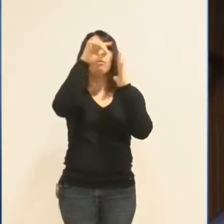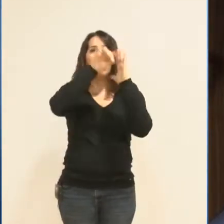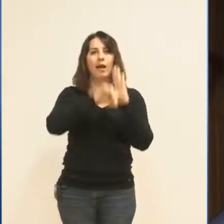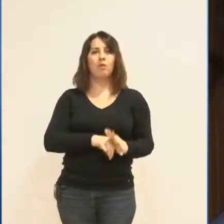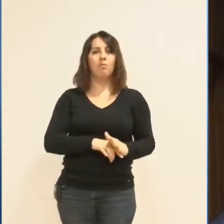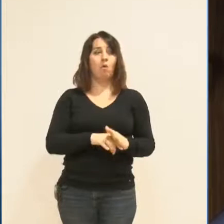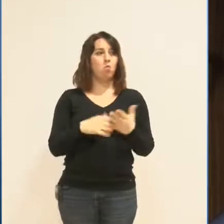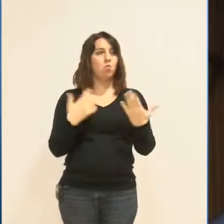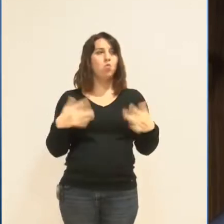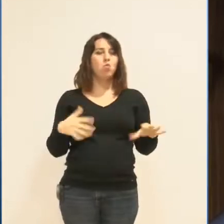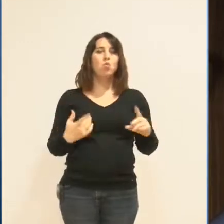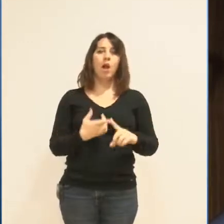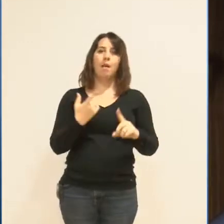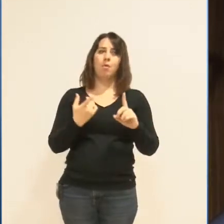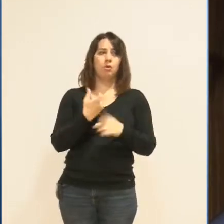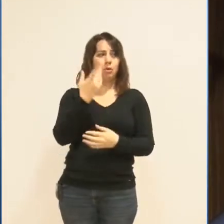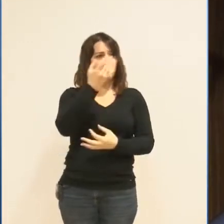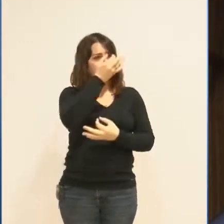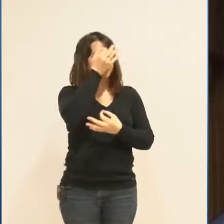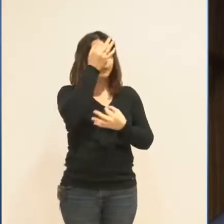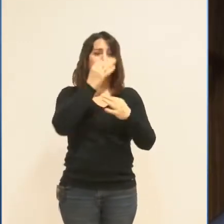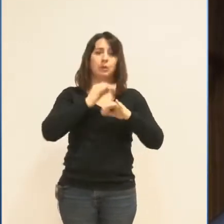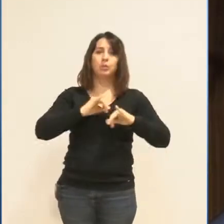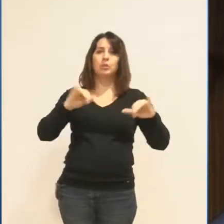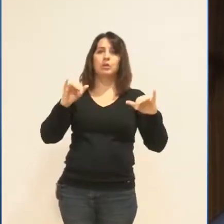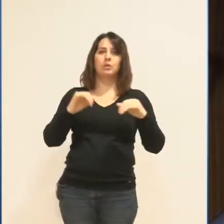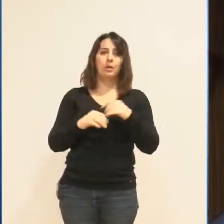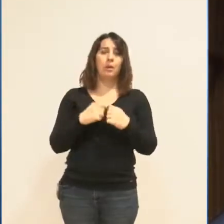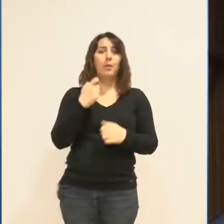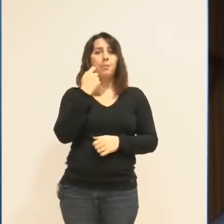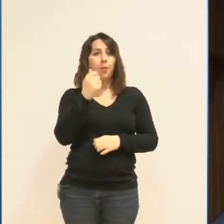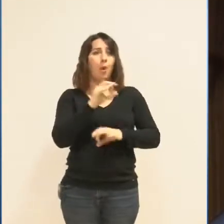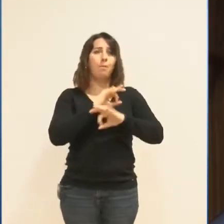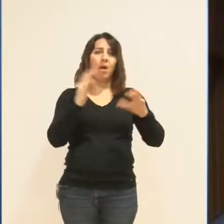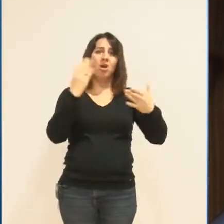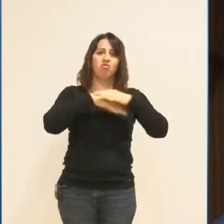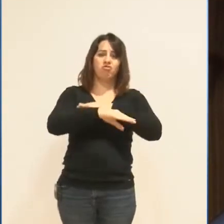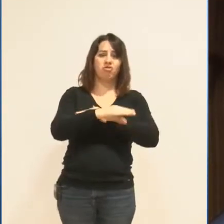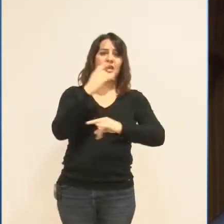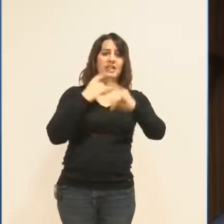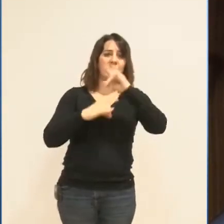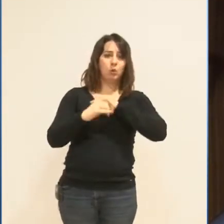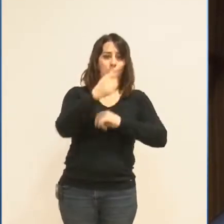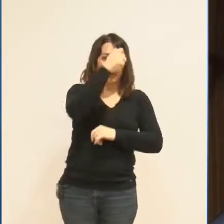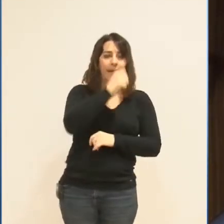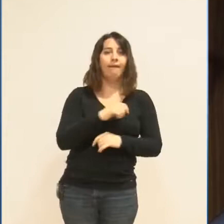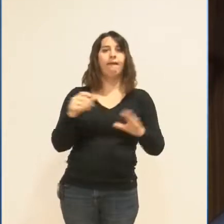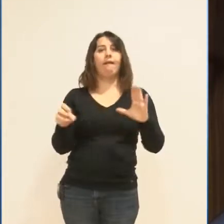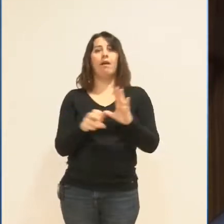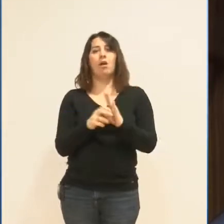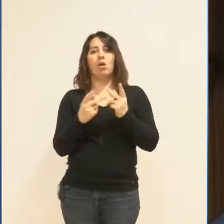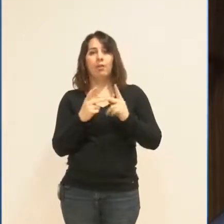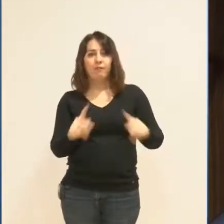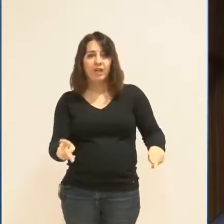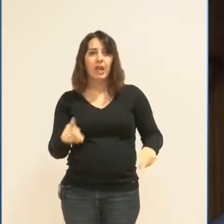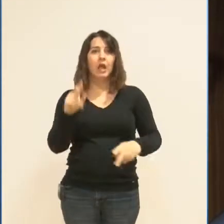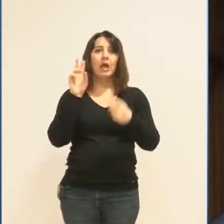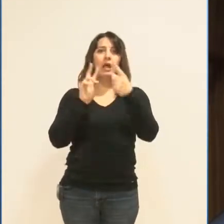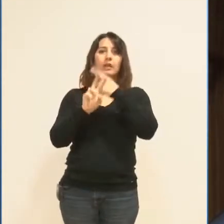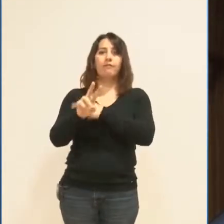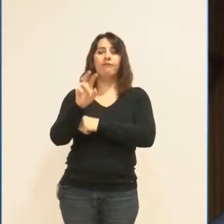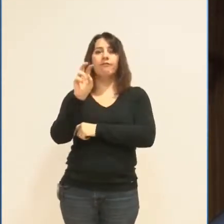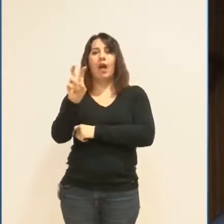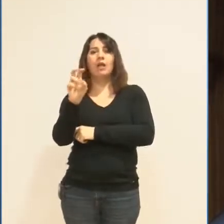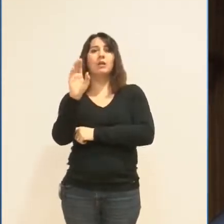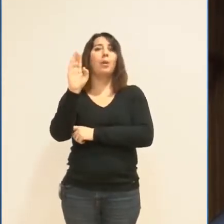assez conséquente, elle est plutôt précise. Pas ou peu de publicité dans les centres historiques, les cœurs de ville, la montagne, les trames vertes et bleues. Nous sommes